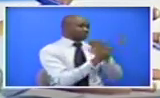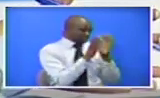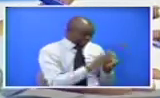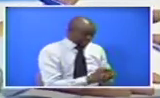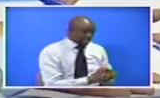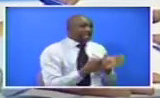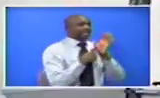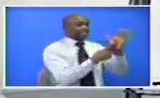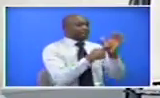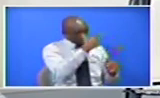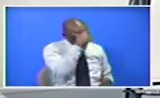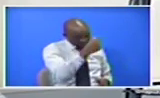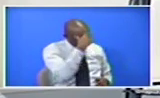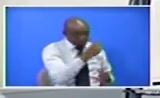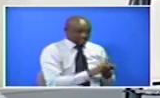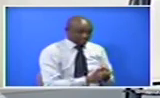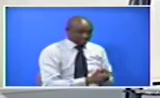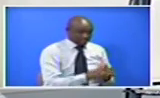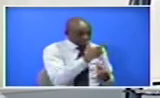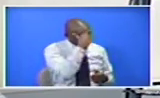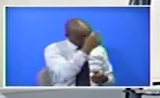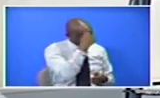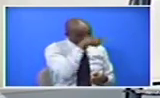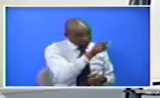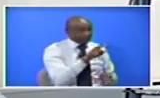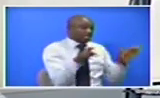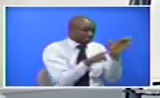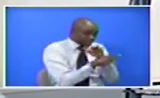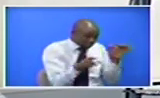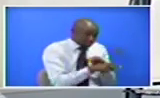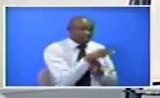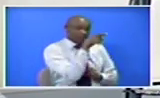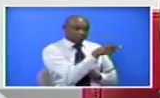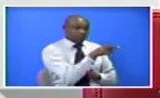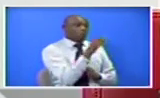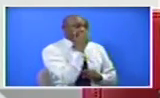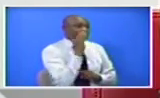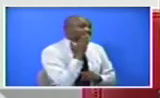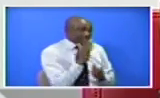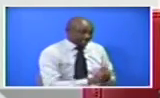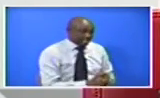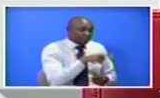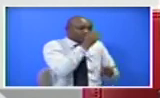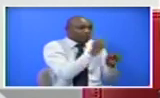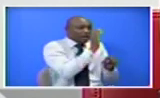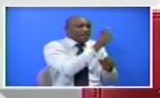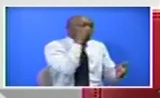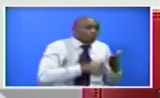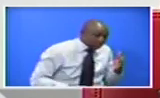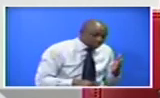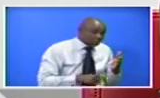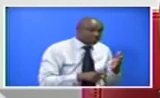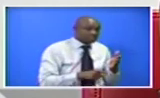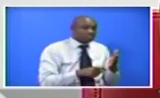Wetangula, Moses Wetangula, ambaye ndiye naibu wa huyu katibu mkuu wa mawaziri. Yeye kazi yake ni gani? Imeandikwa